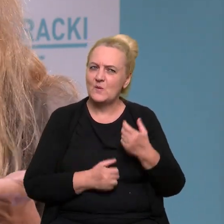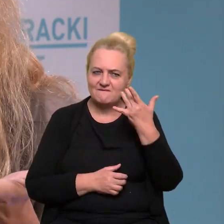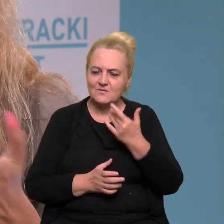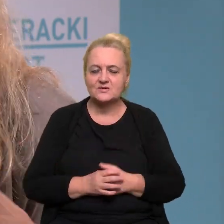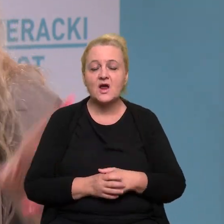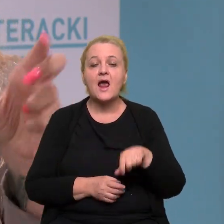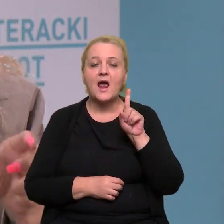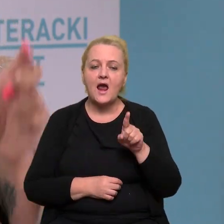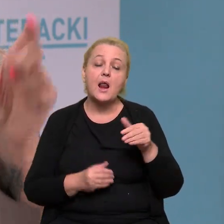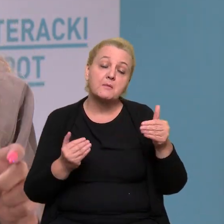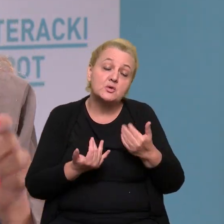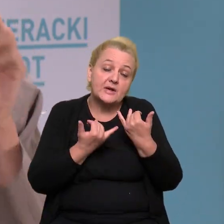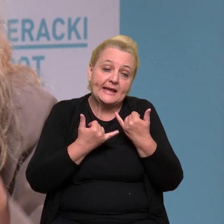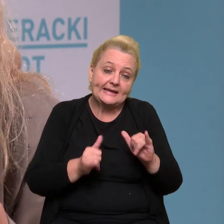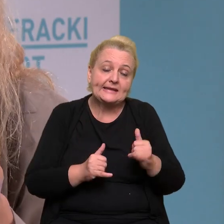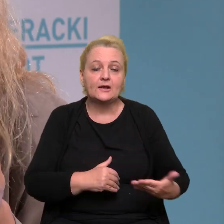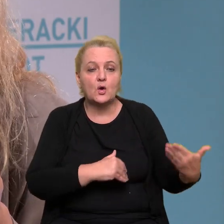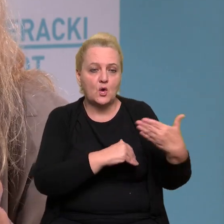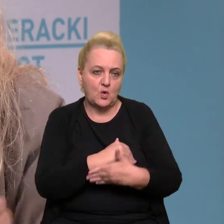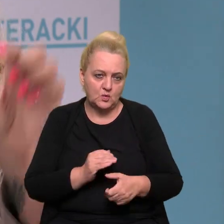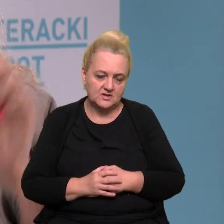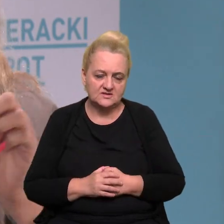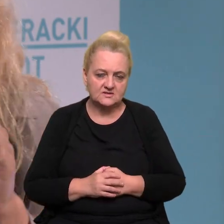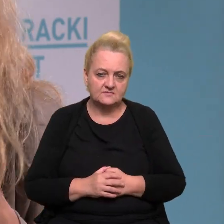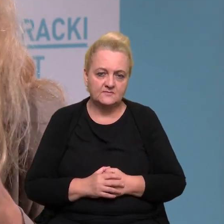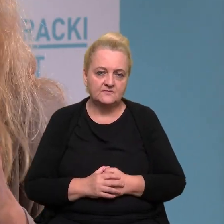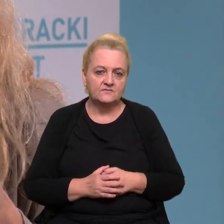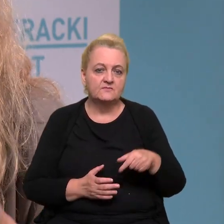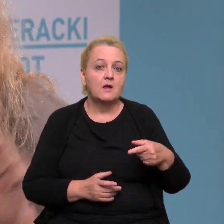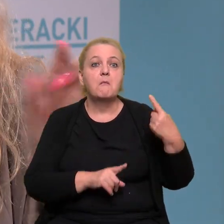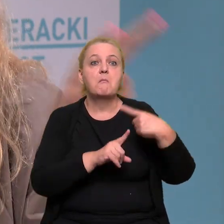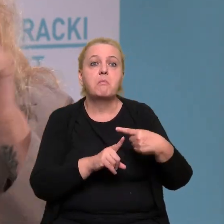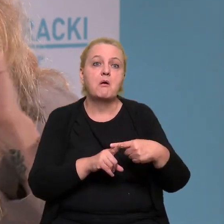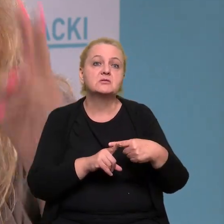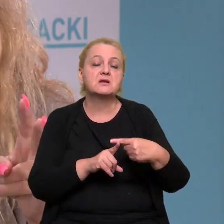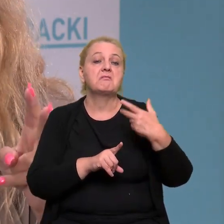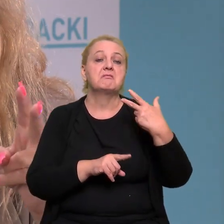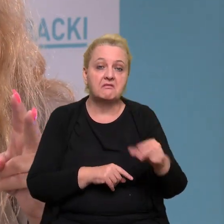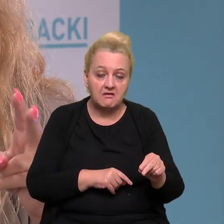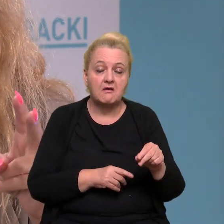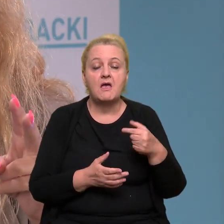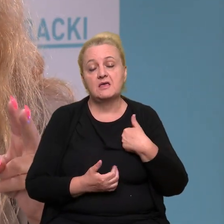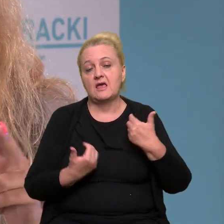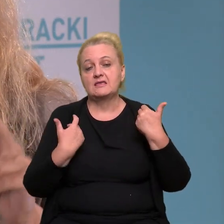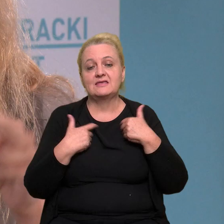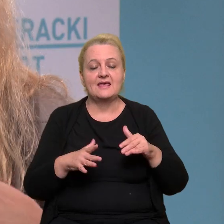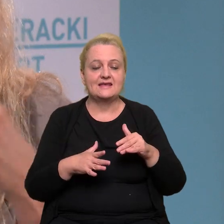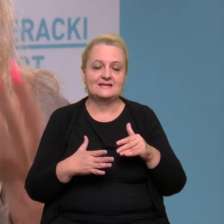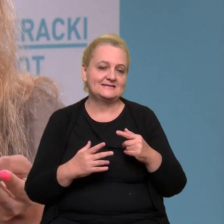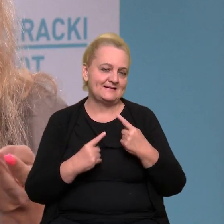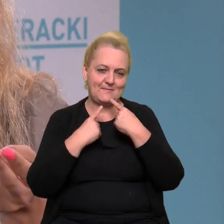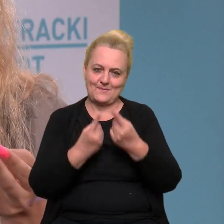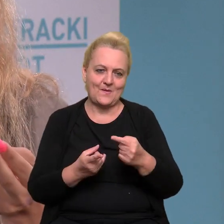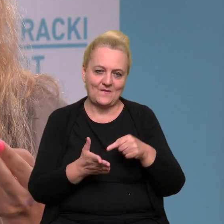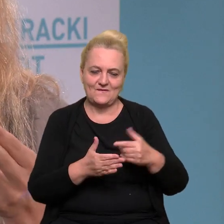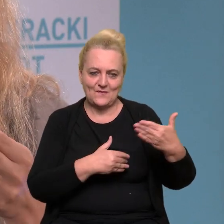ale może być też inny koniec, nie optymistyczny. I ja nie chciałam zdradzić tutaj,